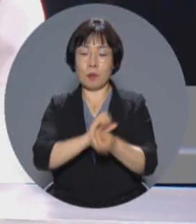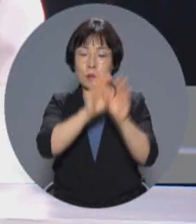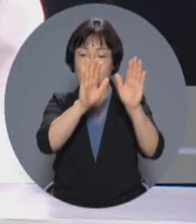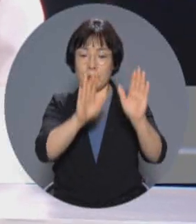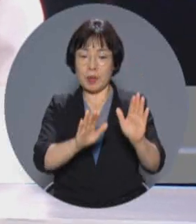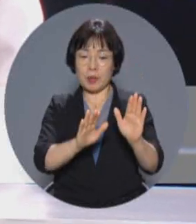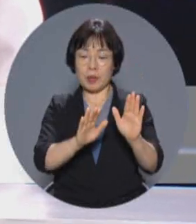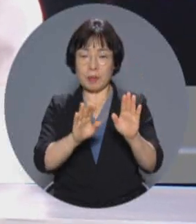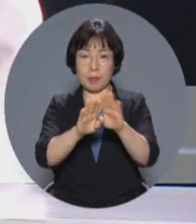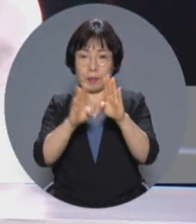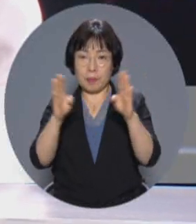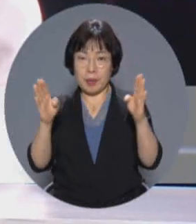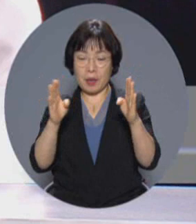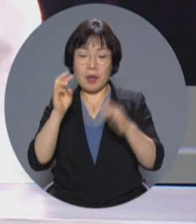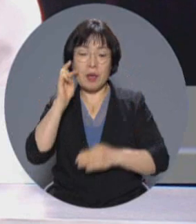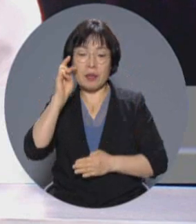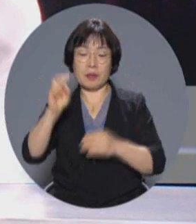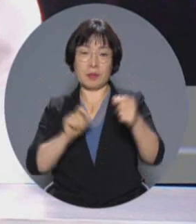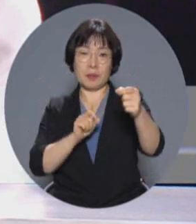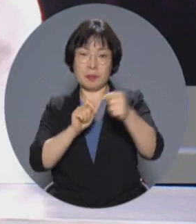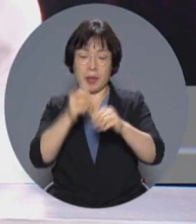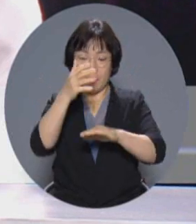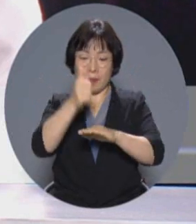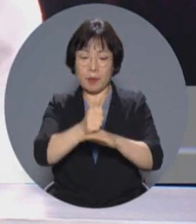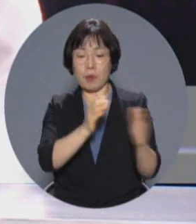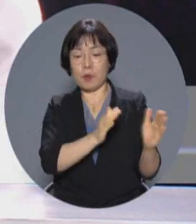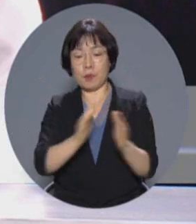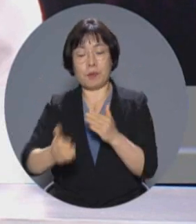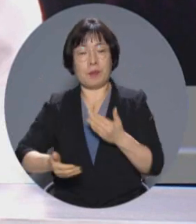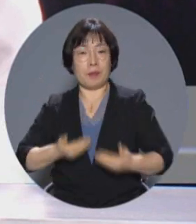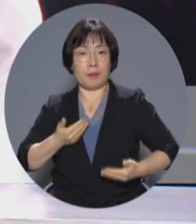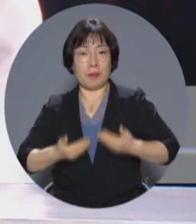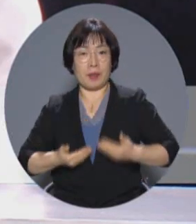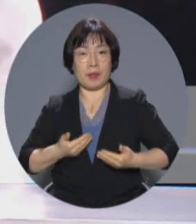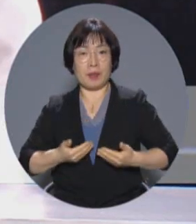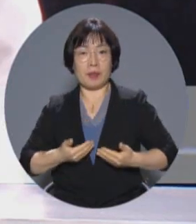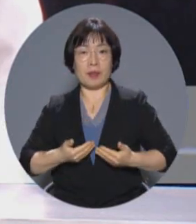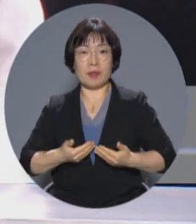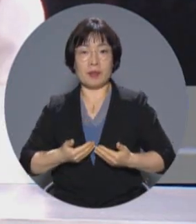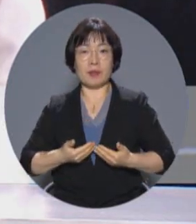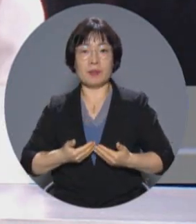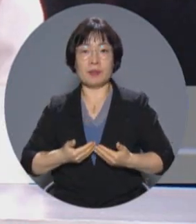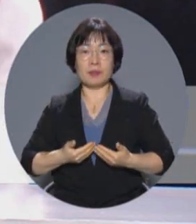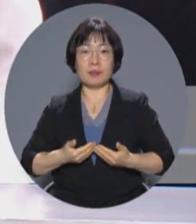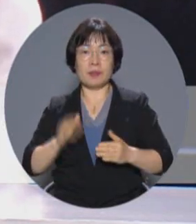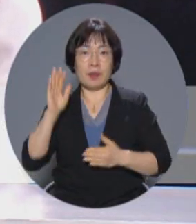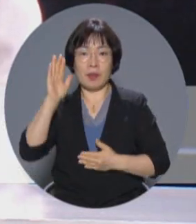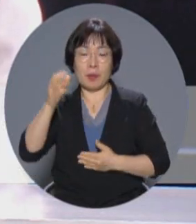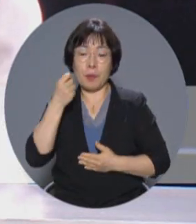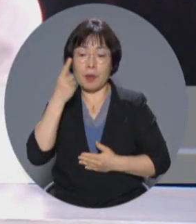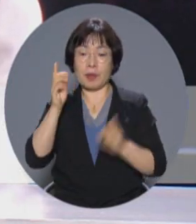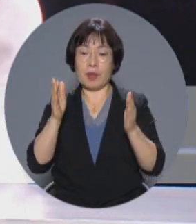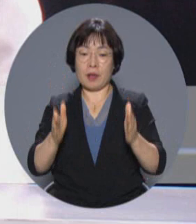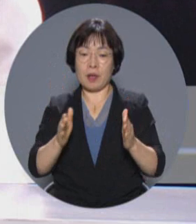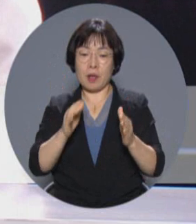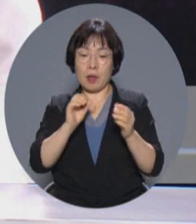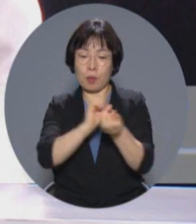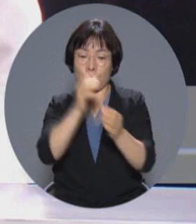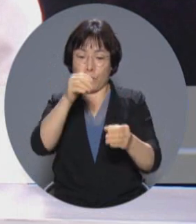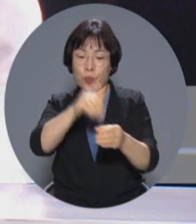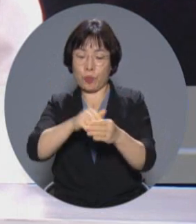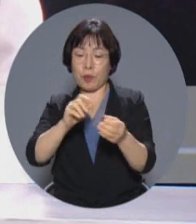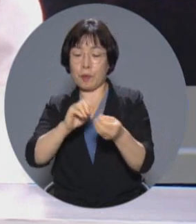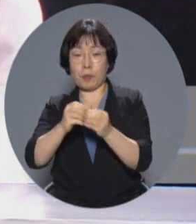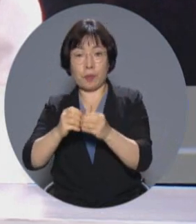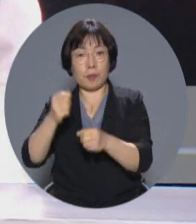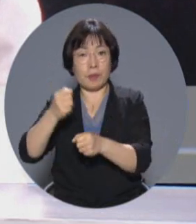정원박람회 개막을 30일 앞두고 막바지 시설 공사와 행사 준비가 한창입니다. 앞으로 한 달간 꽃을 심고 연출하는